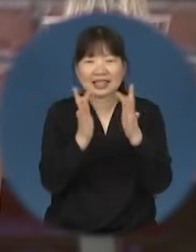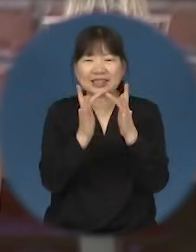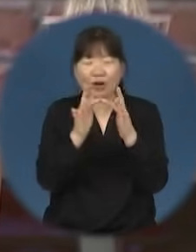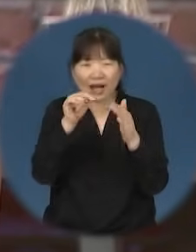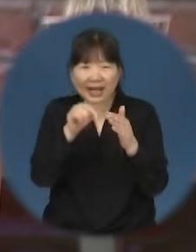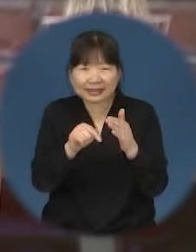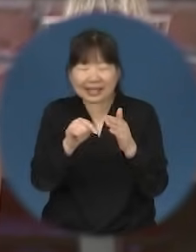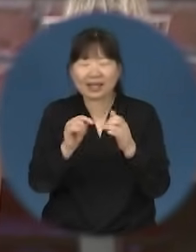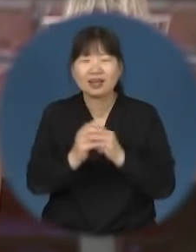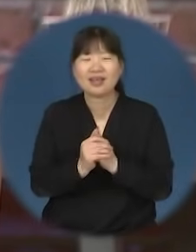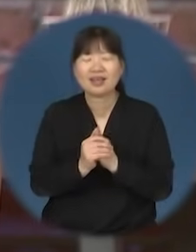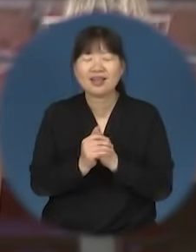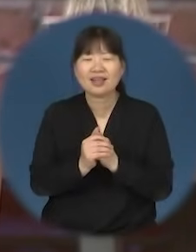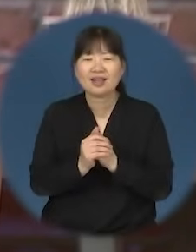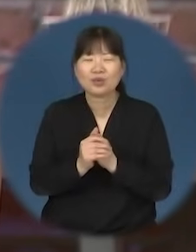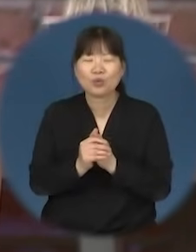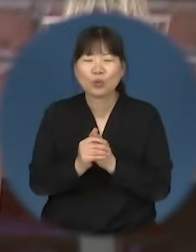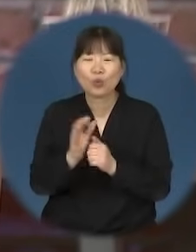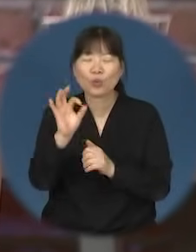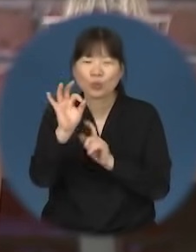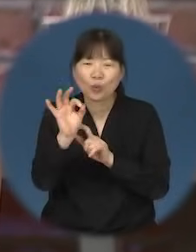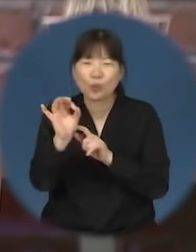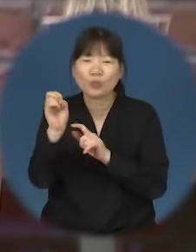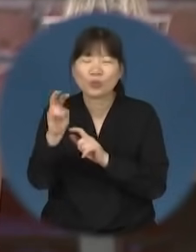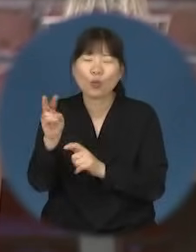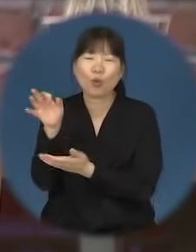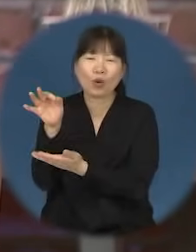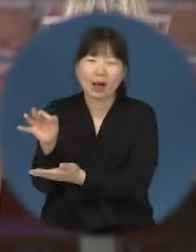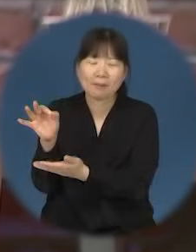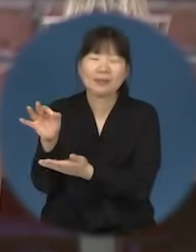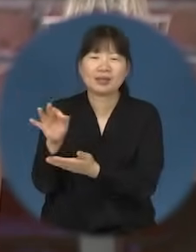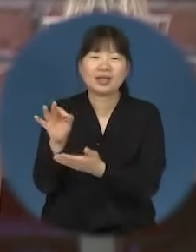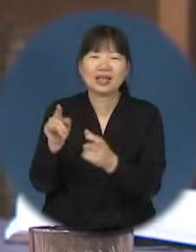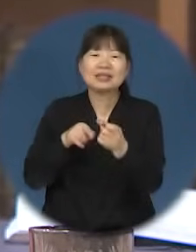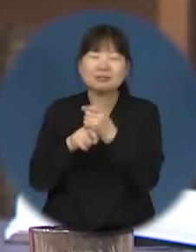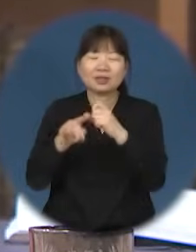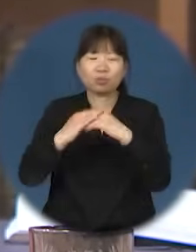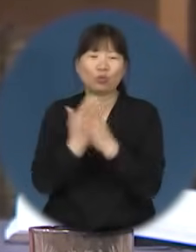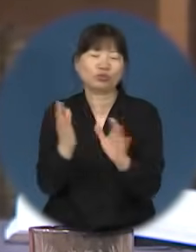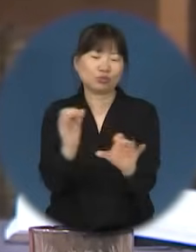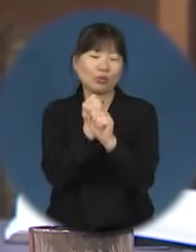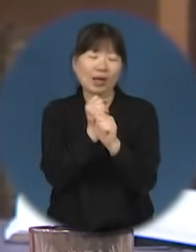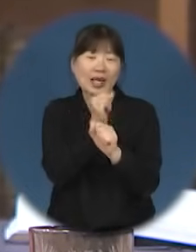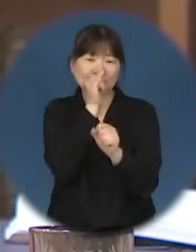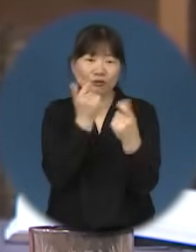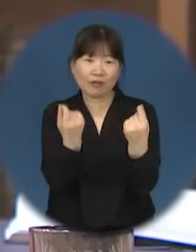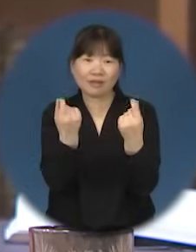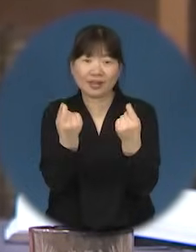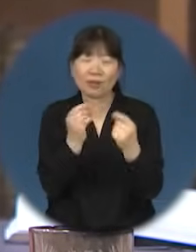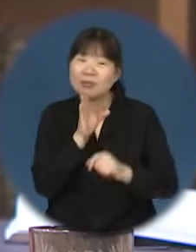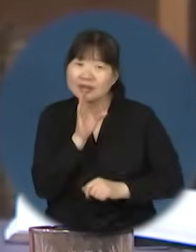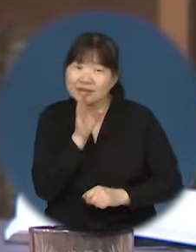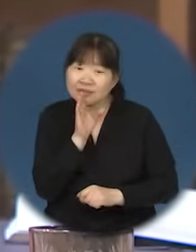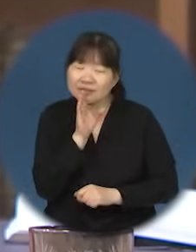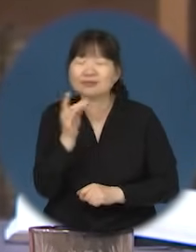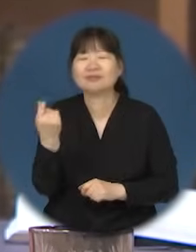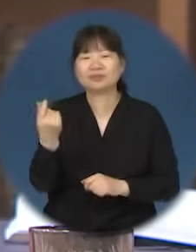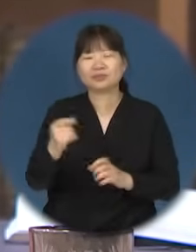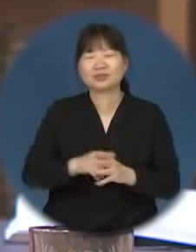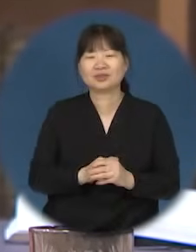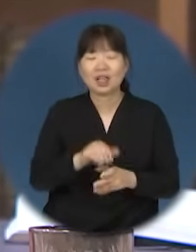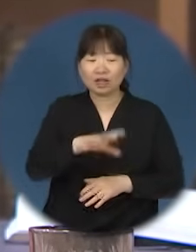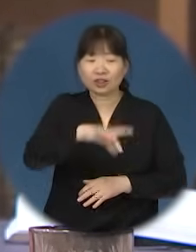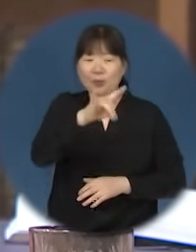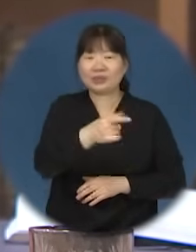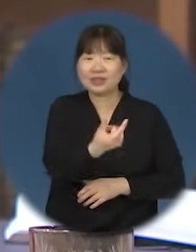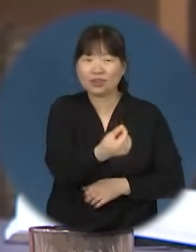그렇죠. 그런 성격이 다 있어요, 동시에. 네. 근데 처음에 이제 이런 것들을 하게 된